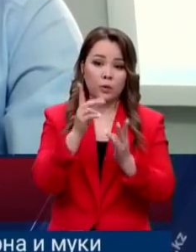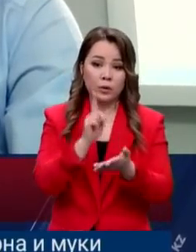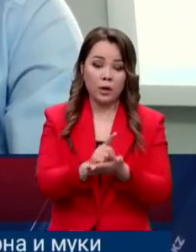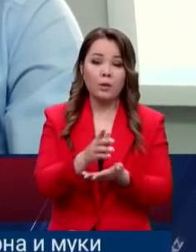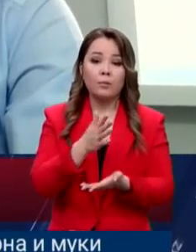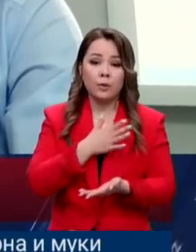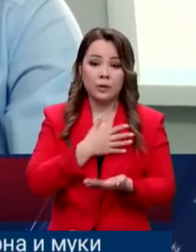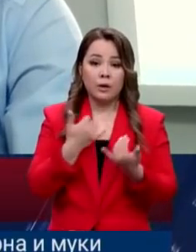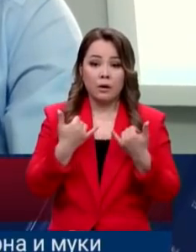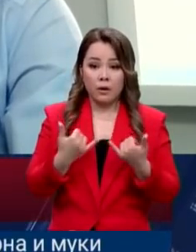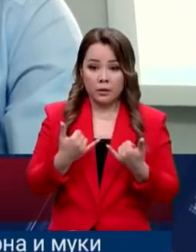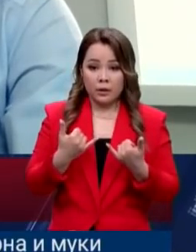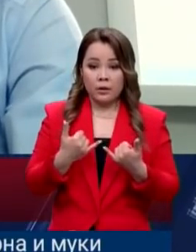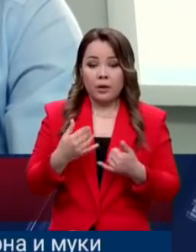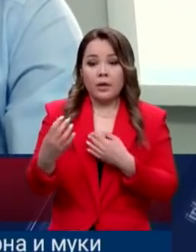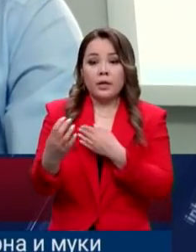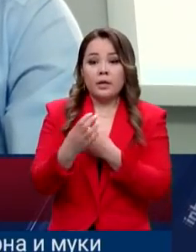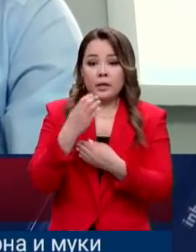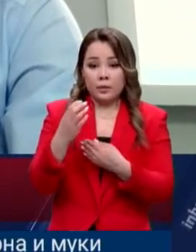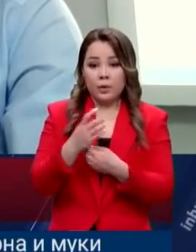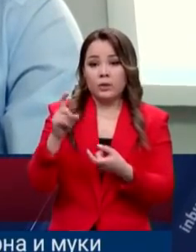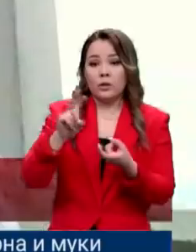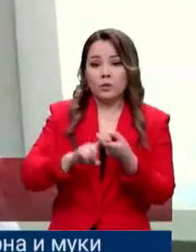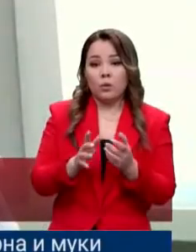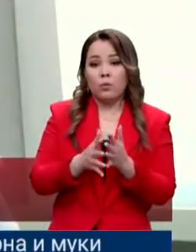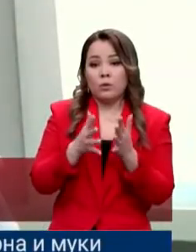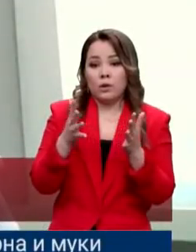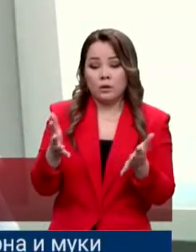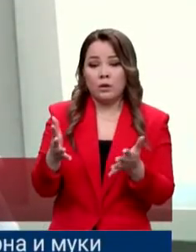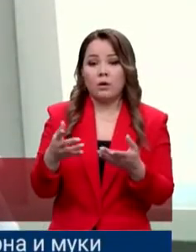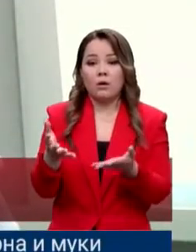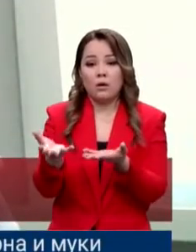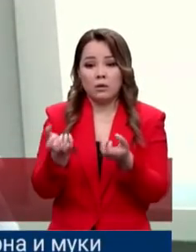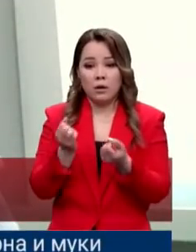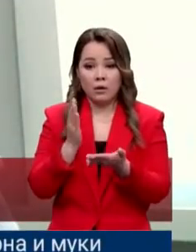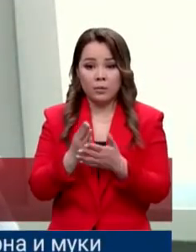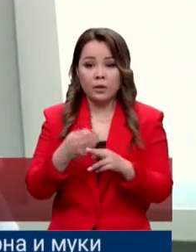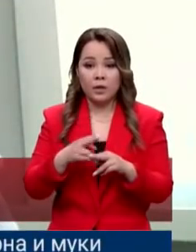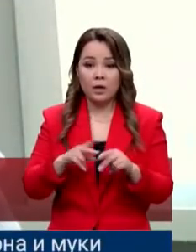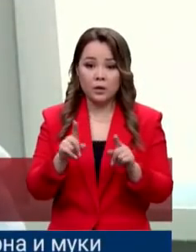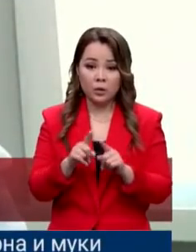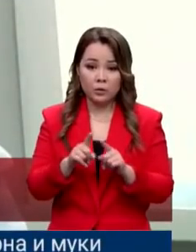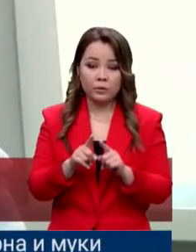қазір импорт үлкен объемді алуатымыз, сонау ақшыды